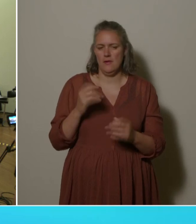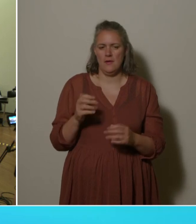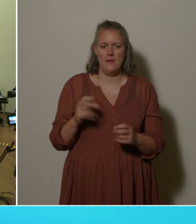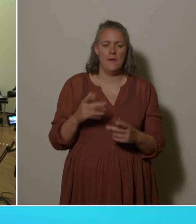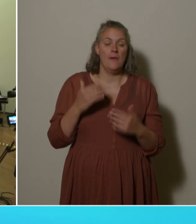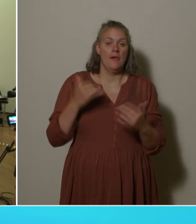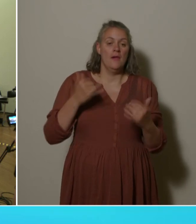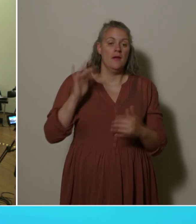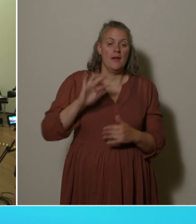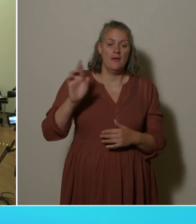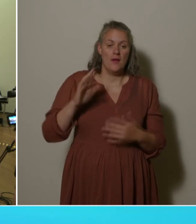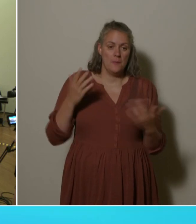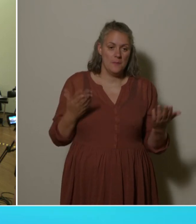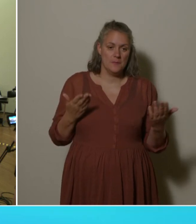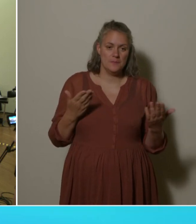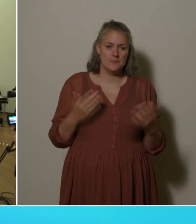Gibt es Gegenstimmen?